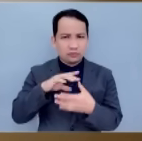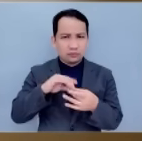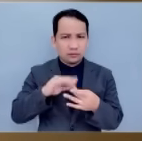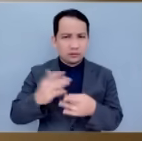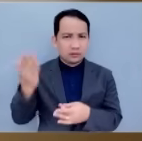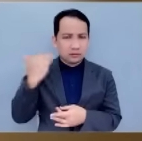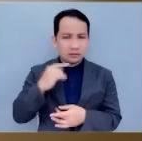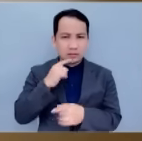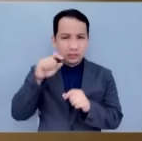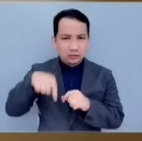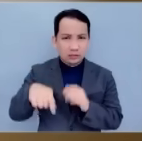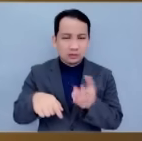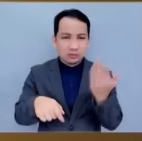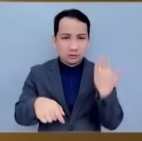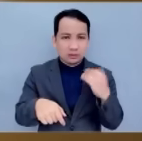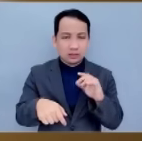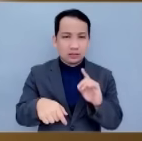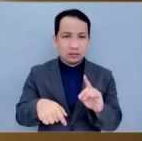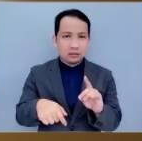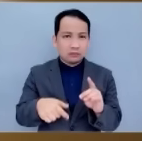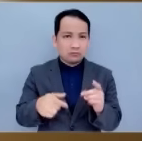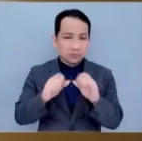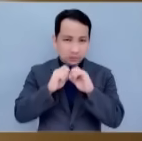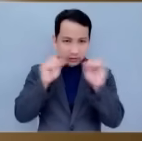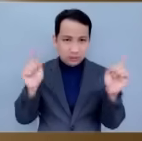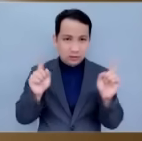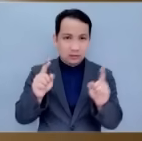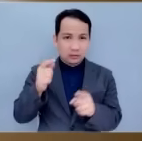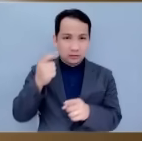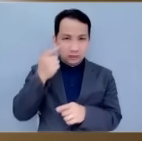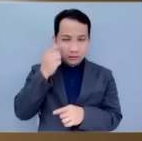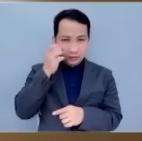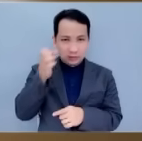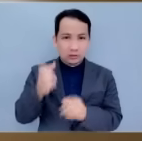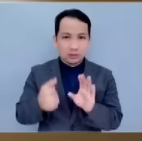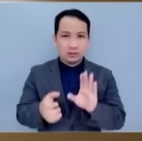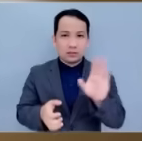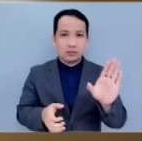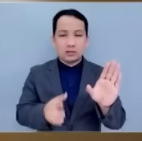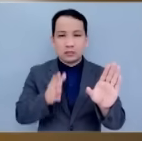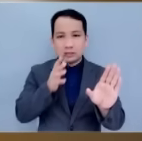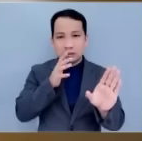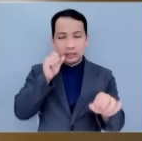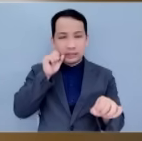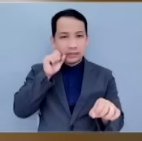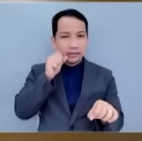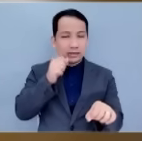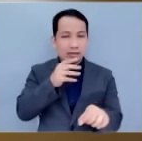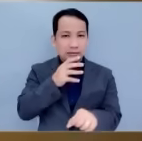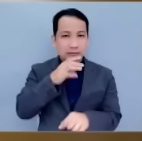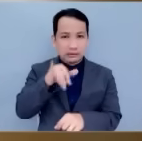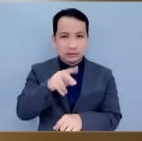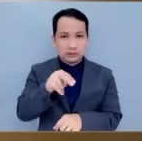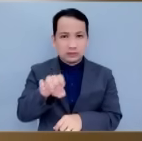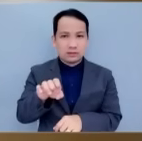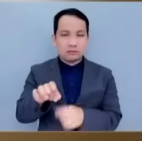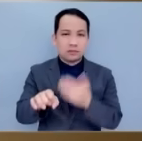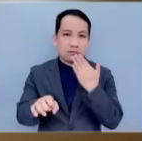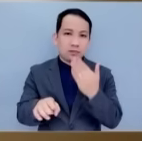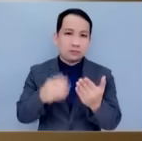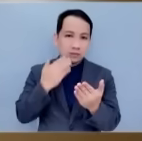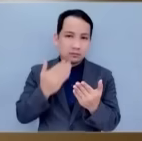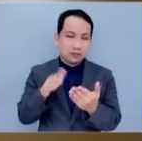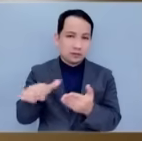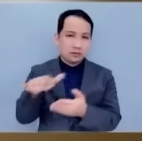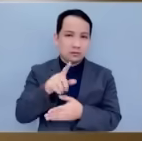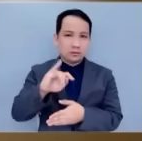raw dapat sila ni Jacqueline. Nagulat din si Gladys Reyes sa pagpanaw ng kanyang ate Jane. Gayunman, nagpapasalamat siya sa tips